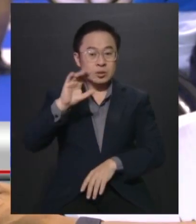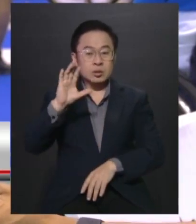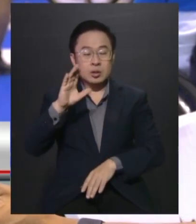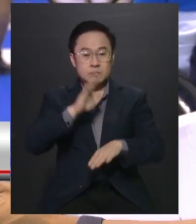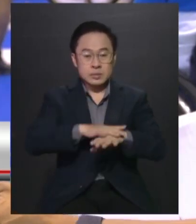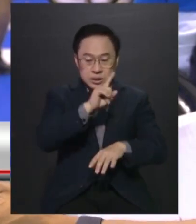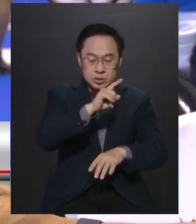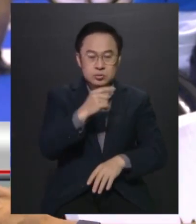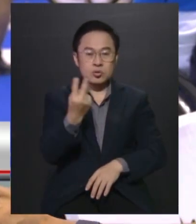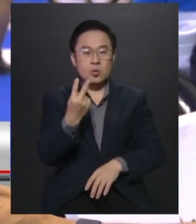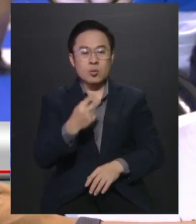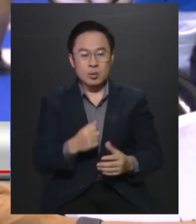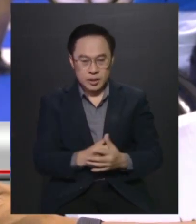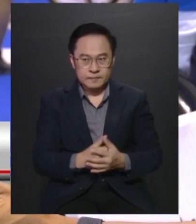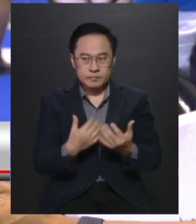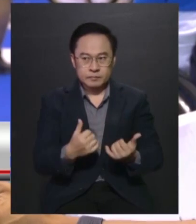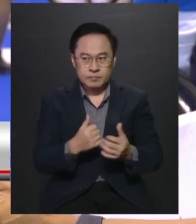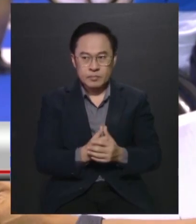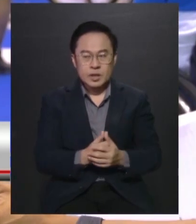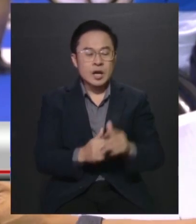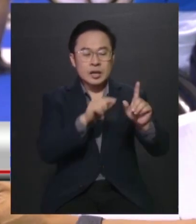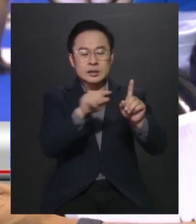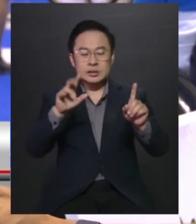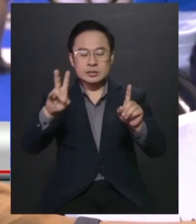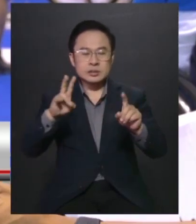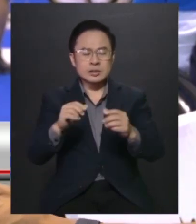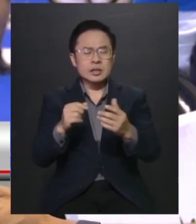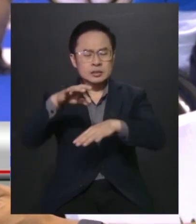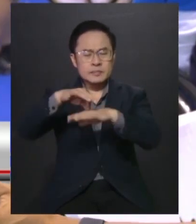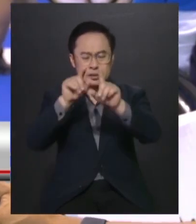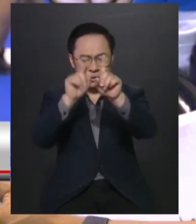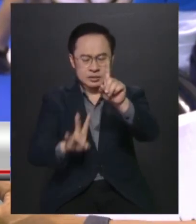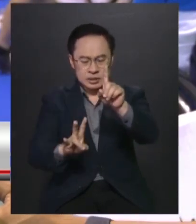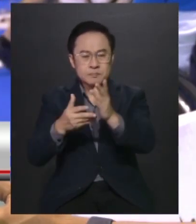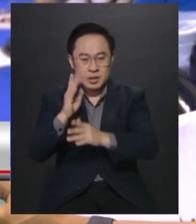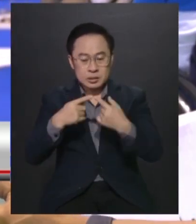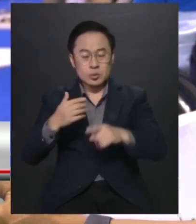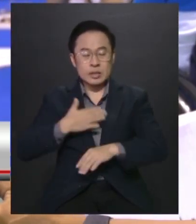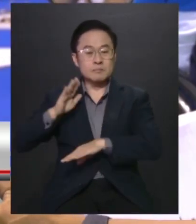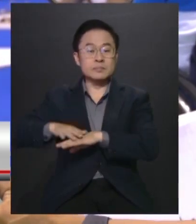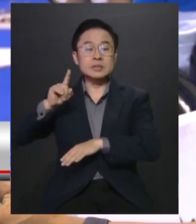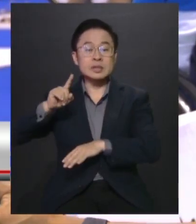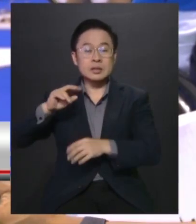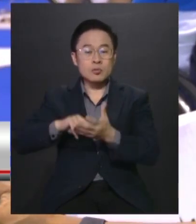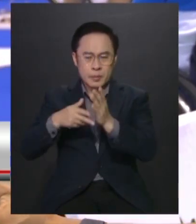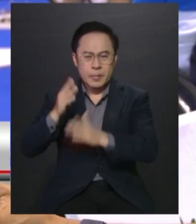อยล์แล้วเซเบอร์ที่3เค้าเอา1ใน7ของแรงกิ้งอย่างเงี้ยค่ะแล้วก็โซนในเอเชียถ้าใครเป็นที่1